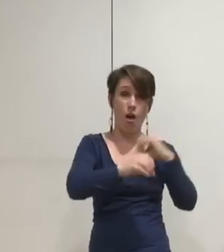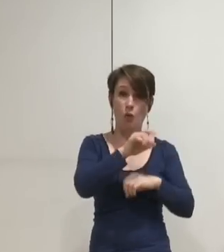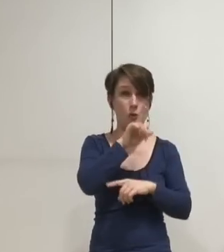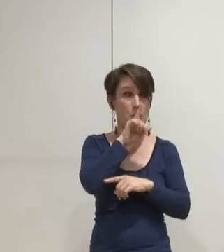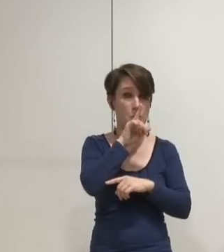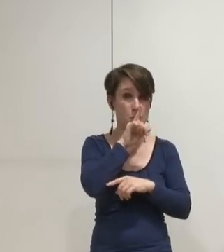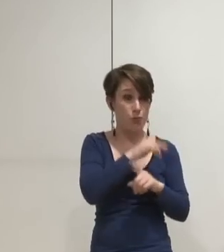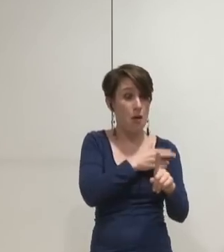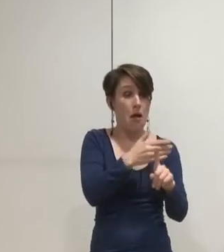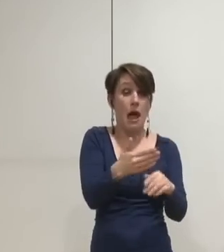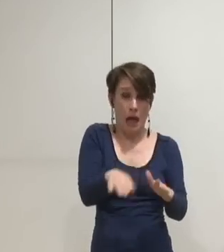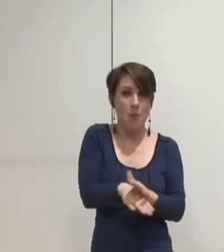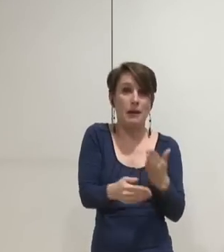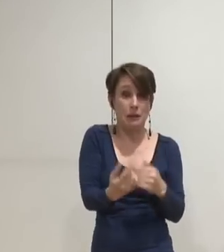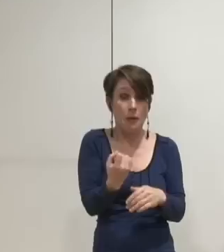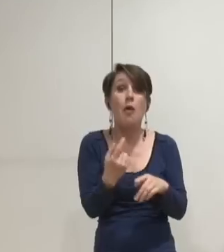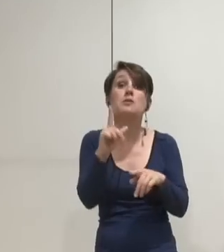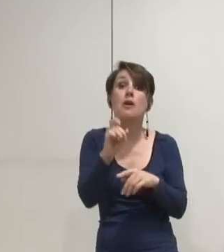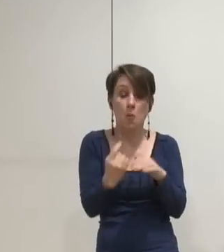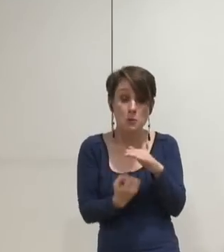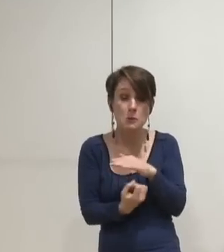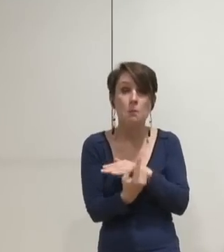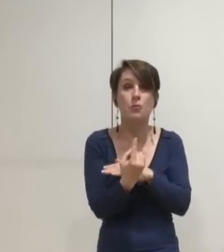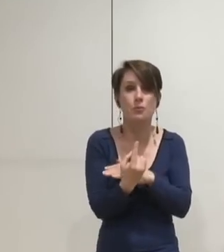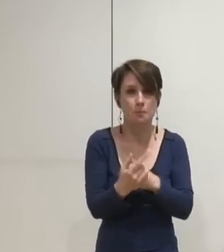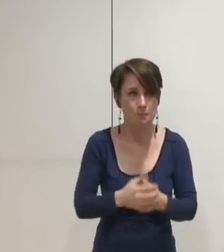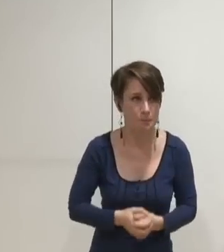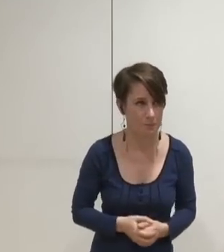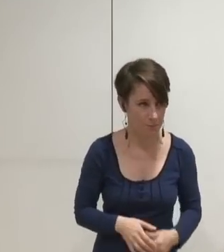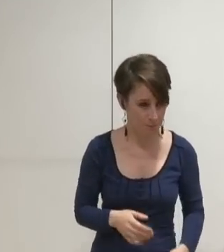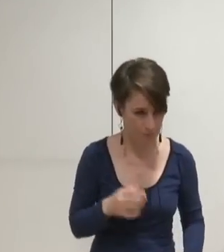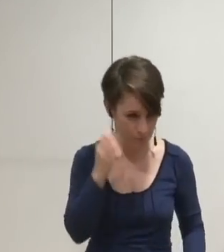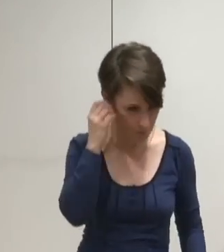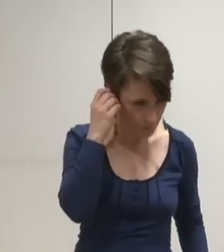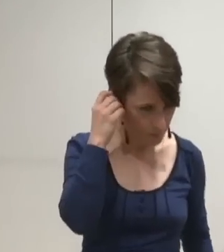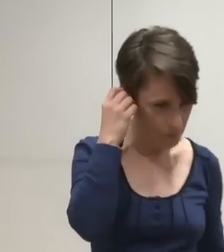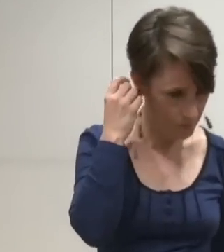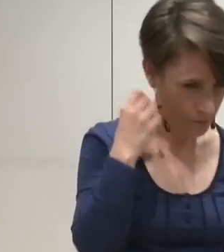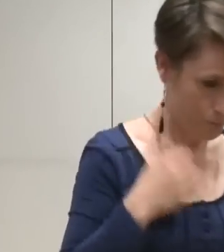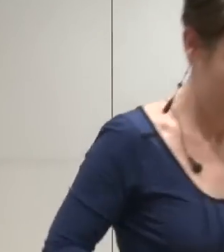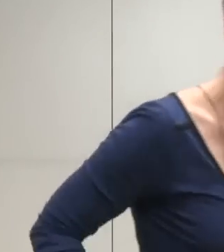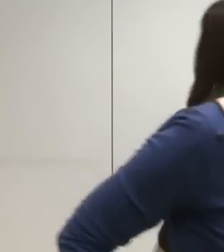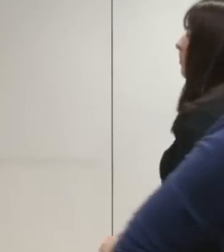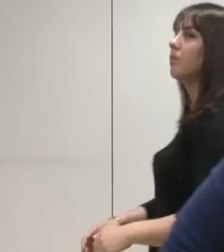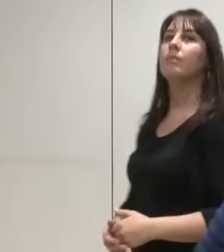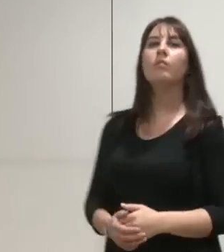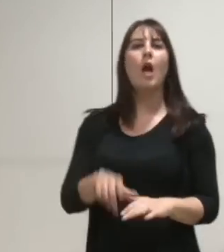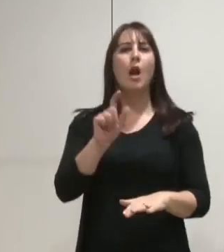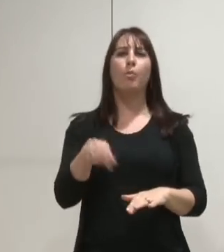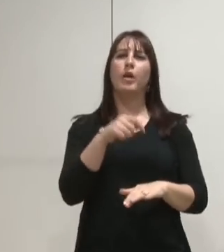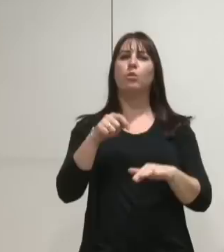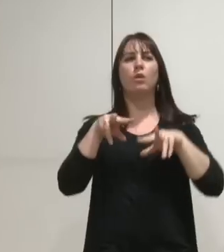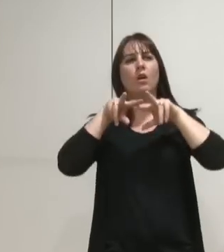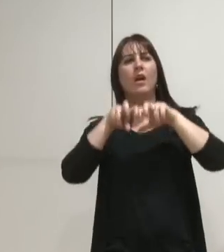maintenant tant à changer de stratégie alors il fallait aussi retravailler réellement l'étude économique que vous aviez